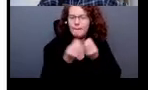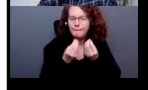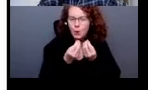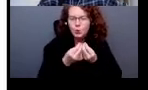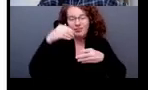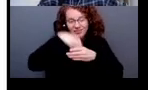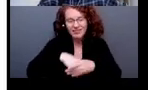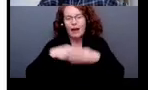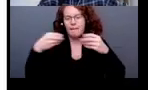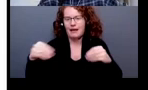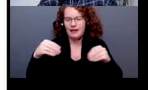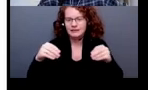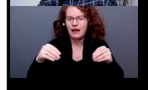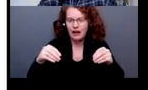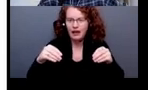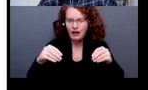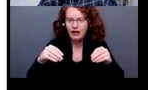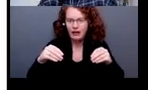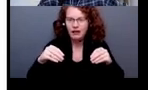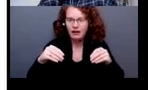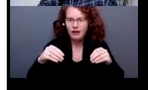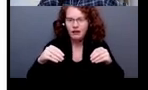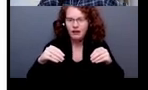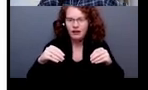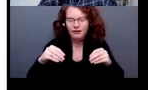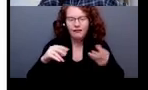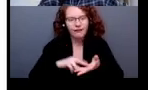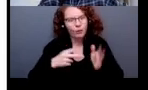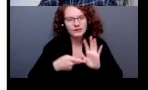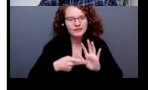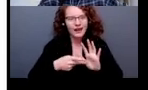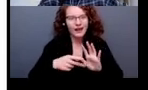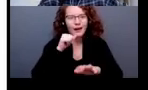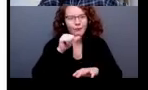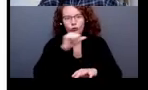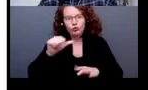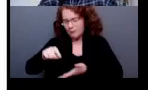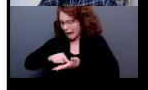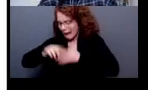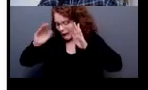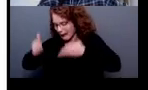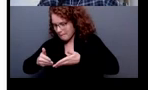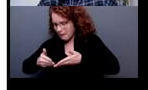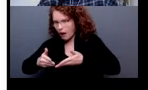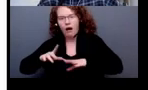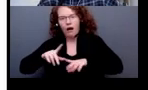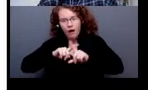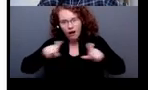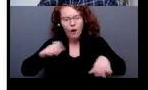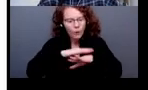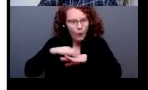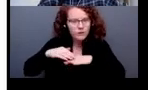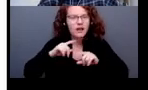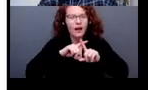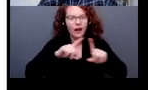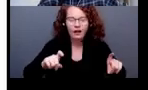boutiques, en fait, finalement, font advenir tout un ensemble de promesses qui, au milieu des années 2000, avaient été attribuées au hackerspace,